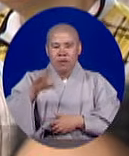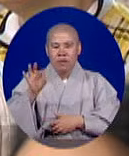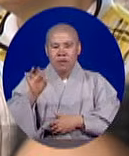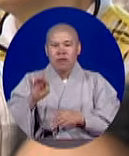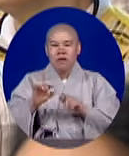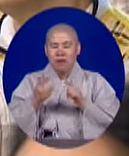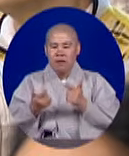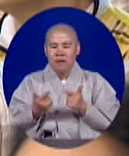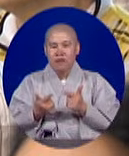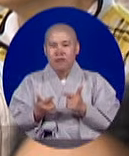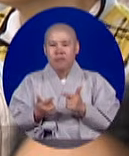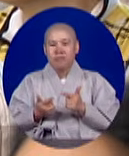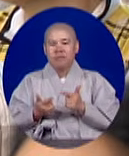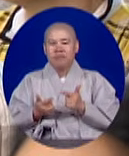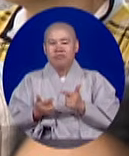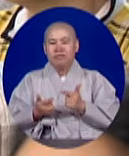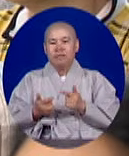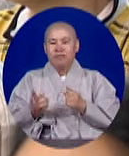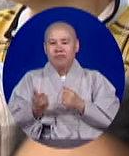그래서